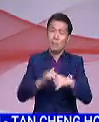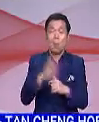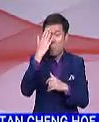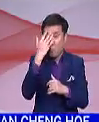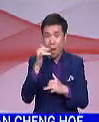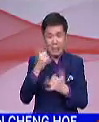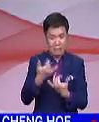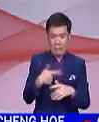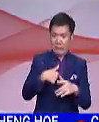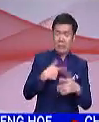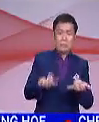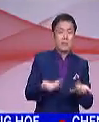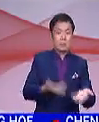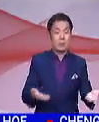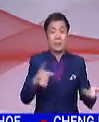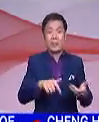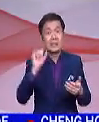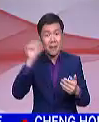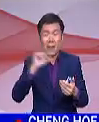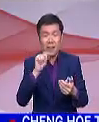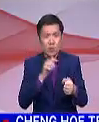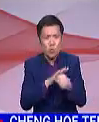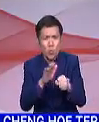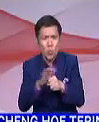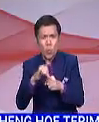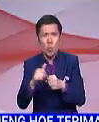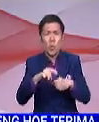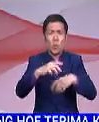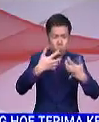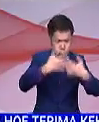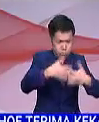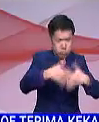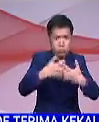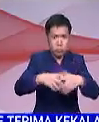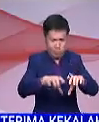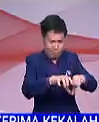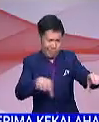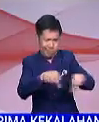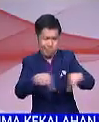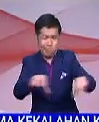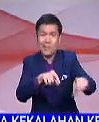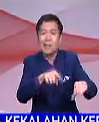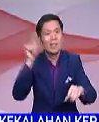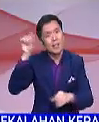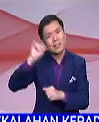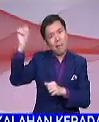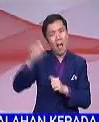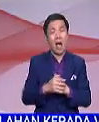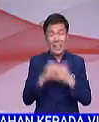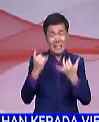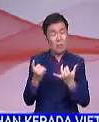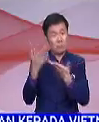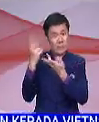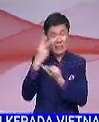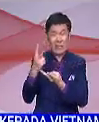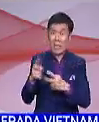kerana terdapat kekurangan bahan mentah untuk pengeluaran bilet dan rebar di Sabah. Datuk Haji Jin yang juga Menteri Kewangan Negeri berkata,